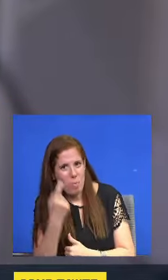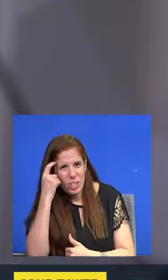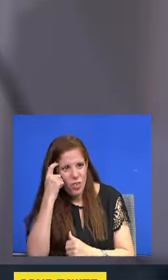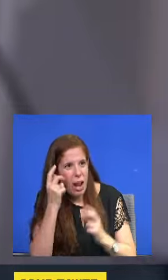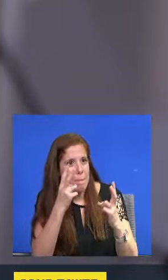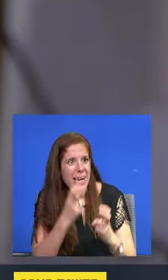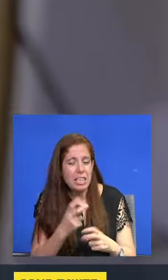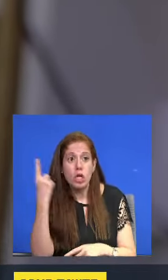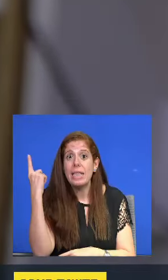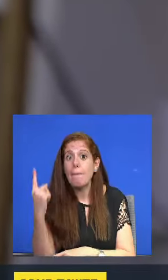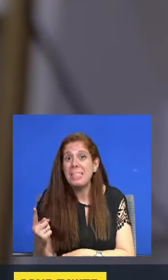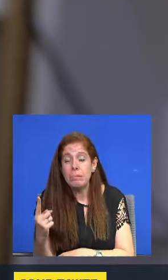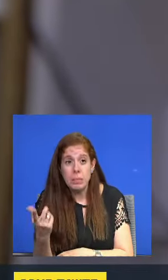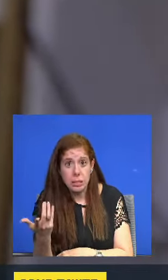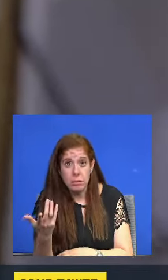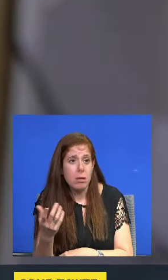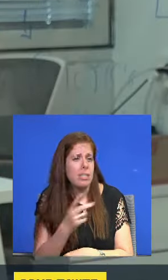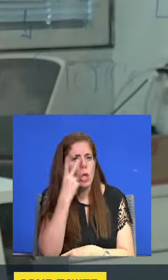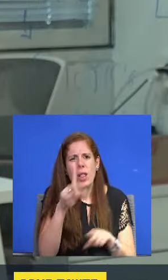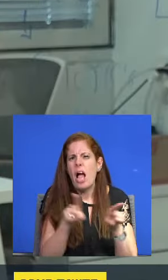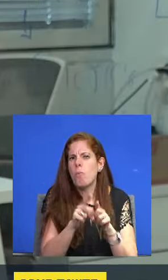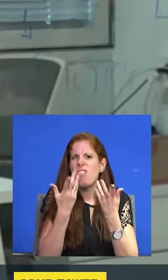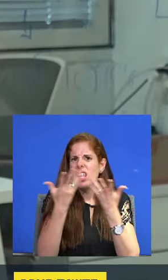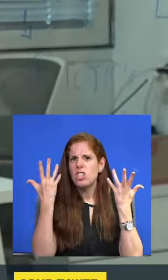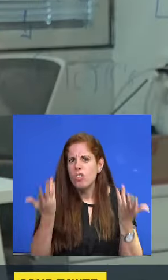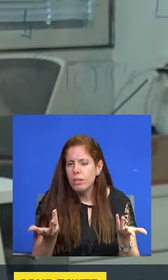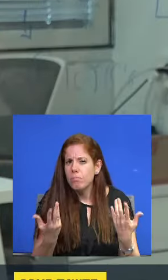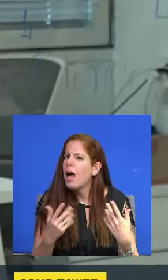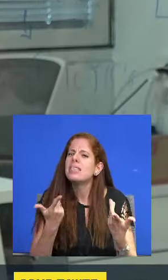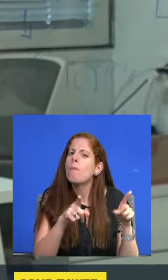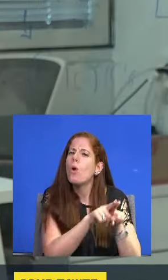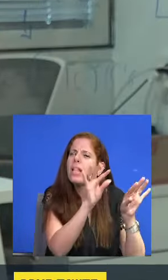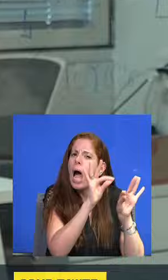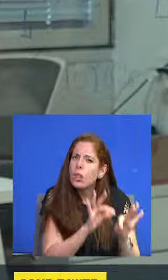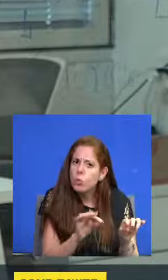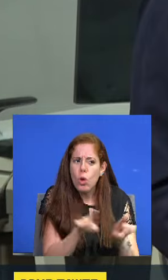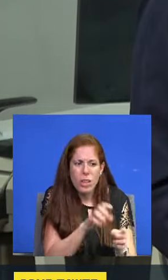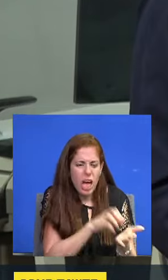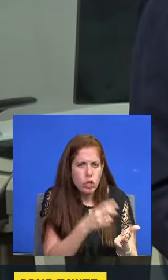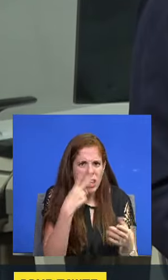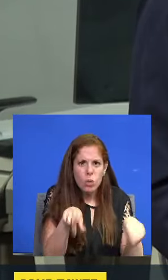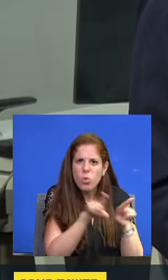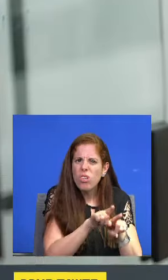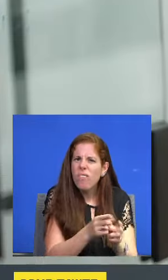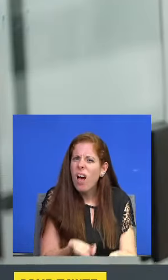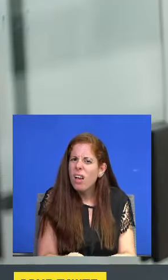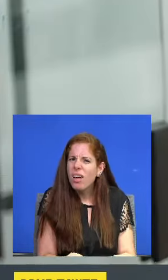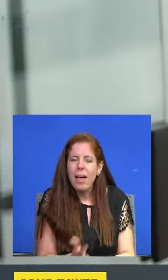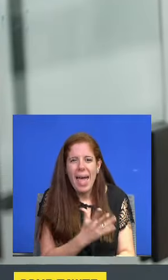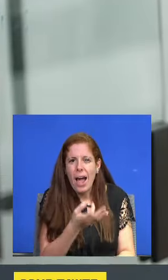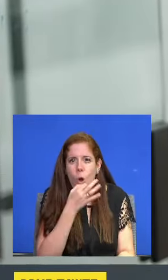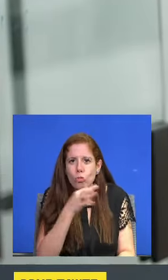שאתה מזמין בה, היא לא נראית בדיוק כמו שהיא נראתה לפני עשור. אז למה אותה חנות של אותה רשת בדיוק נראית בדיוק אותו הדבר? איך לא